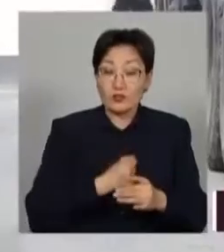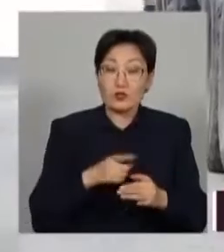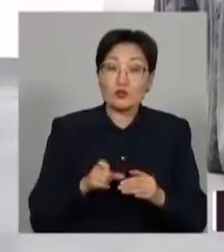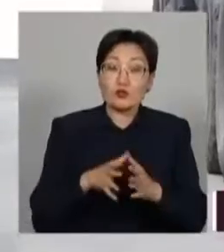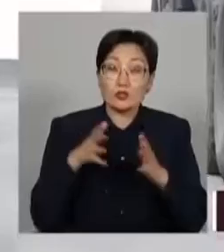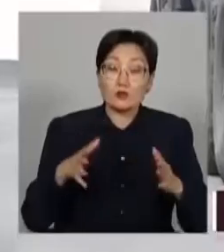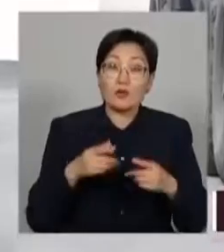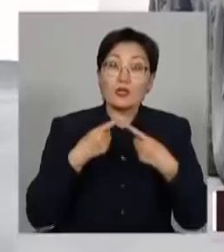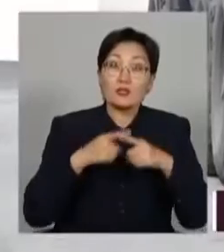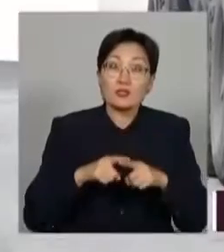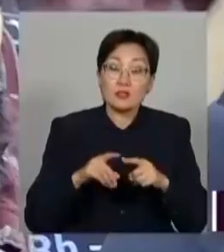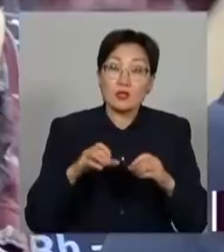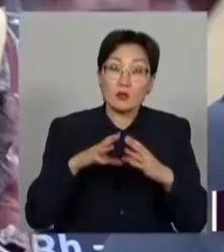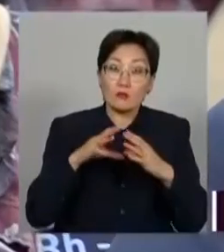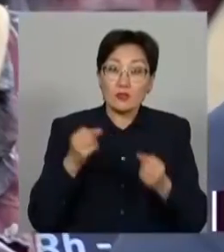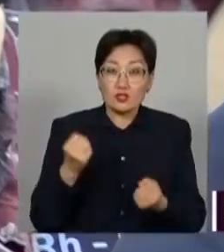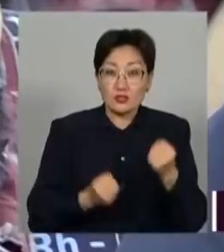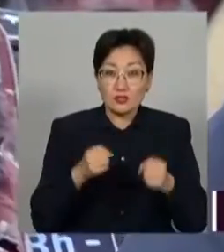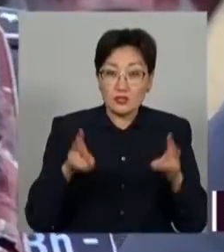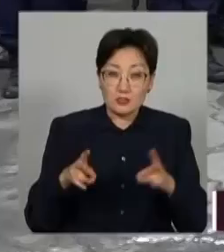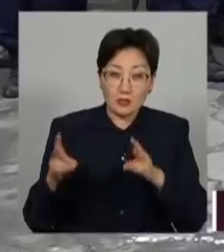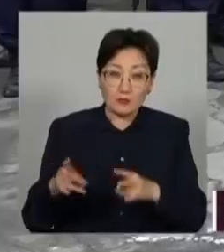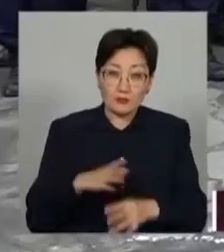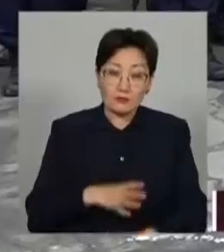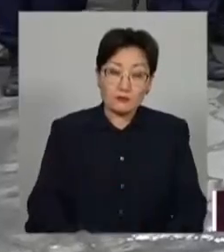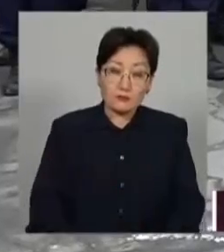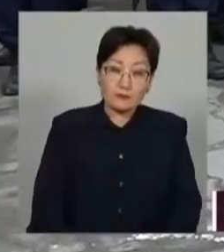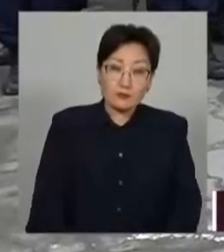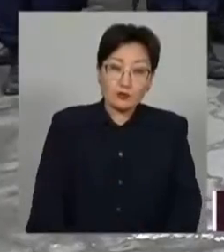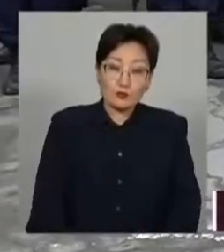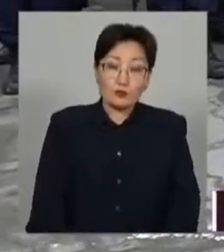100-ден аса техникасына зақым келді. Оразай Нұртай, Елкінжан Әшімжан, Алматы телеарнасы.